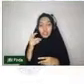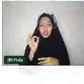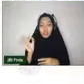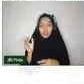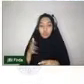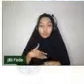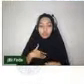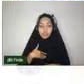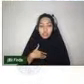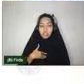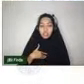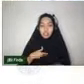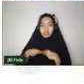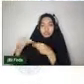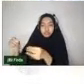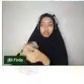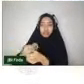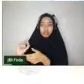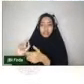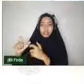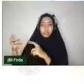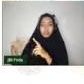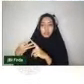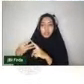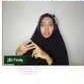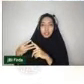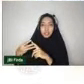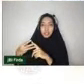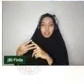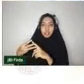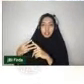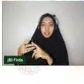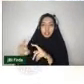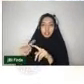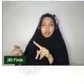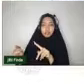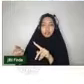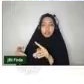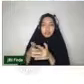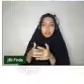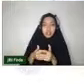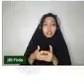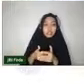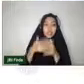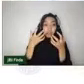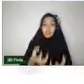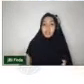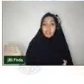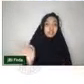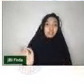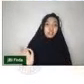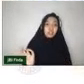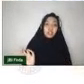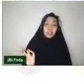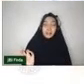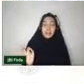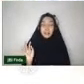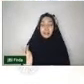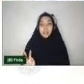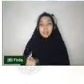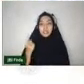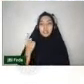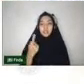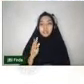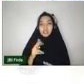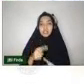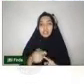serta-merta menyekolahkan anaknya di sekolah luar biasa, padahal mereka tidak memiliki keterbatasan yang amat sangat gitu. Kemudian satu lagi layanan pendidikan umum